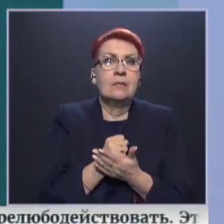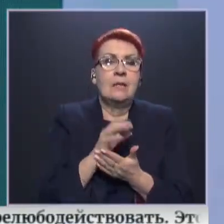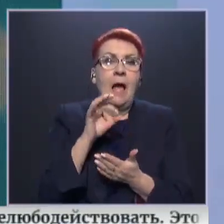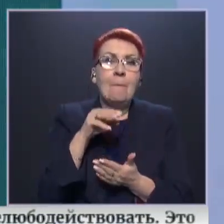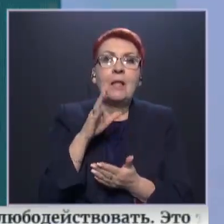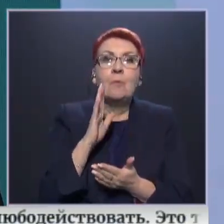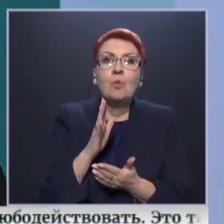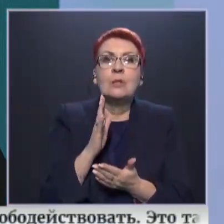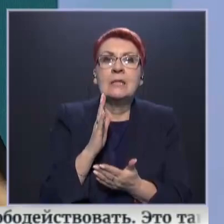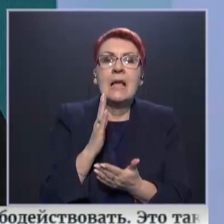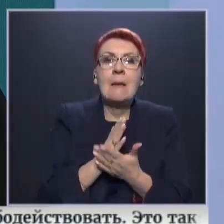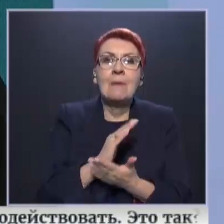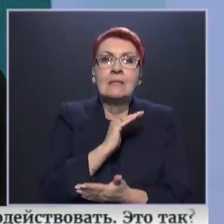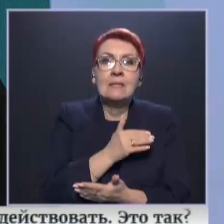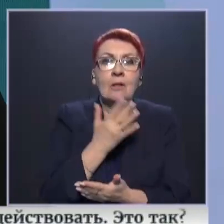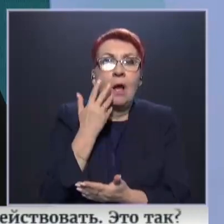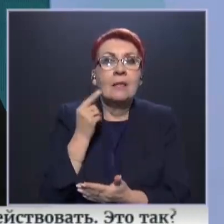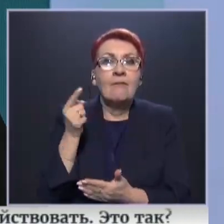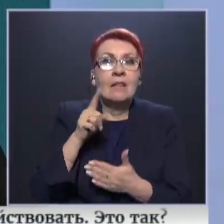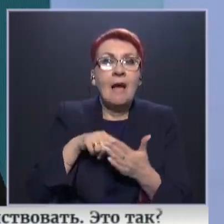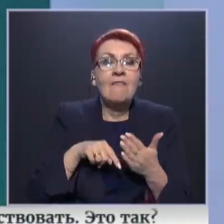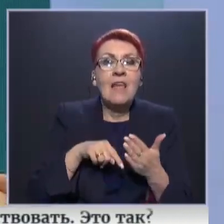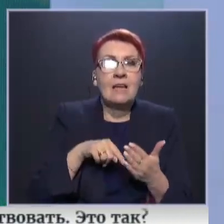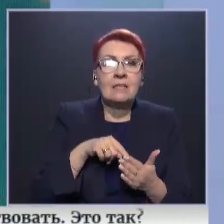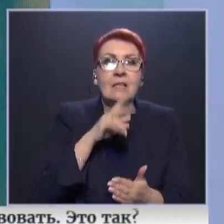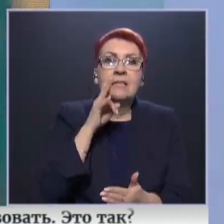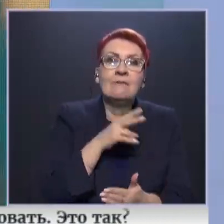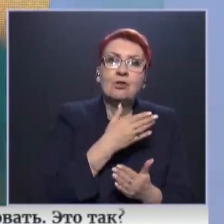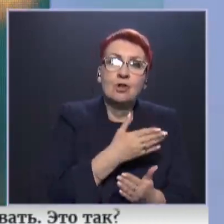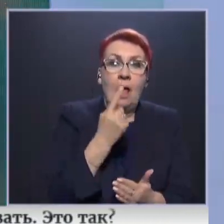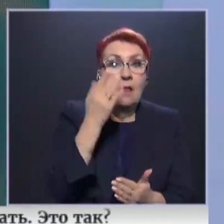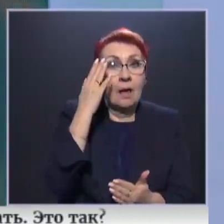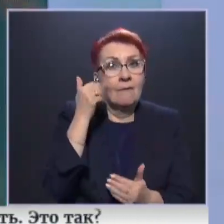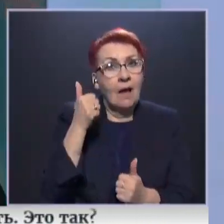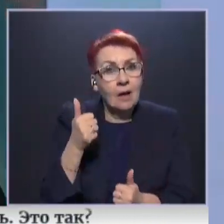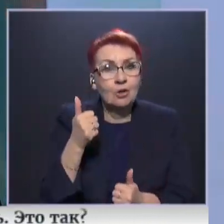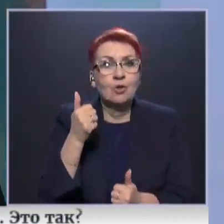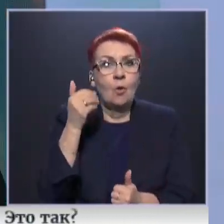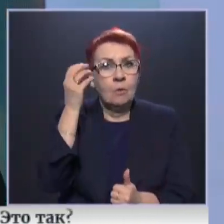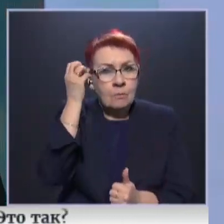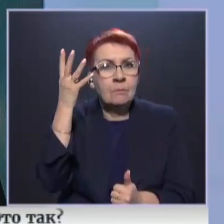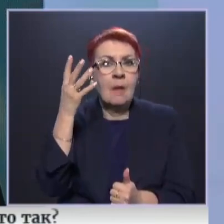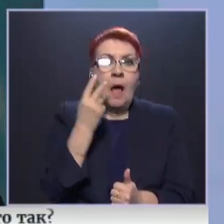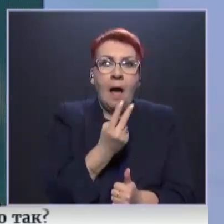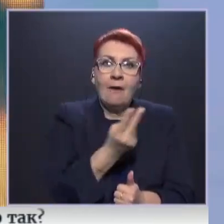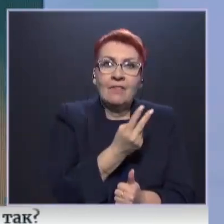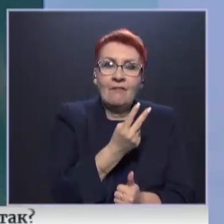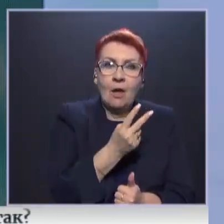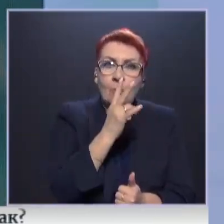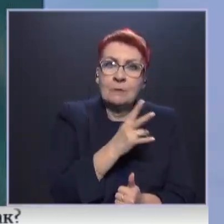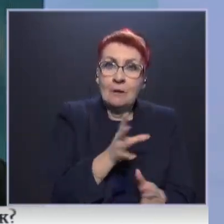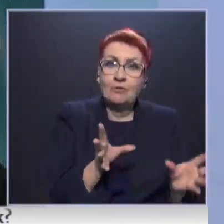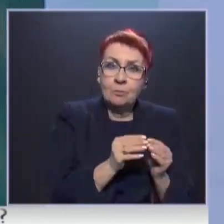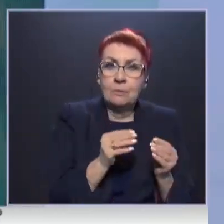иметь силу, когда вы доверите его священнику, одна голова хорошо, а две лучше, и вместе с батюшкой